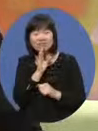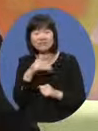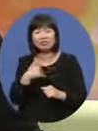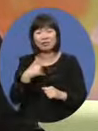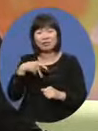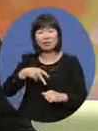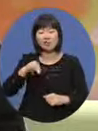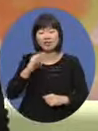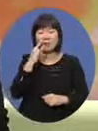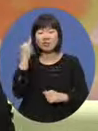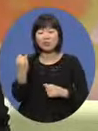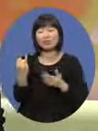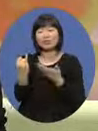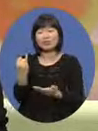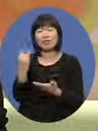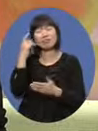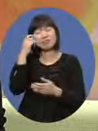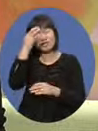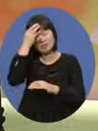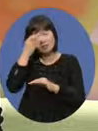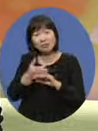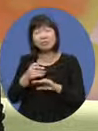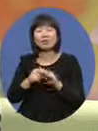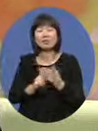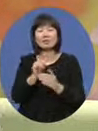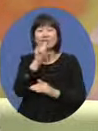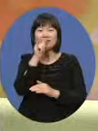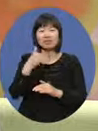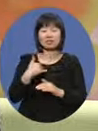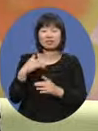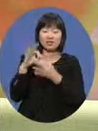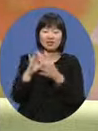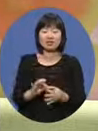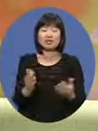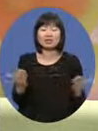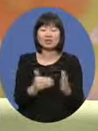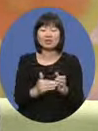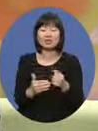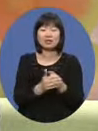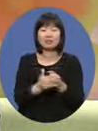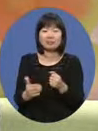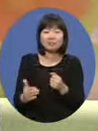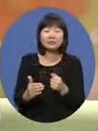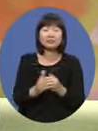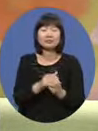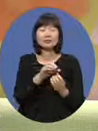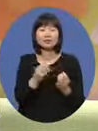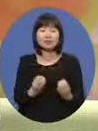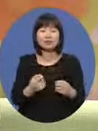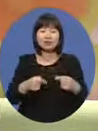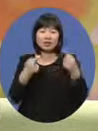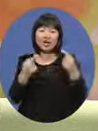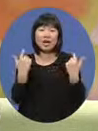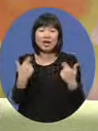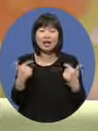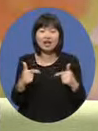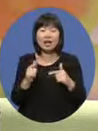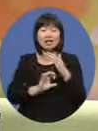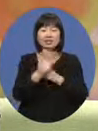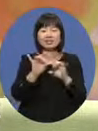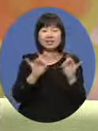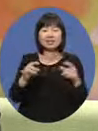저희 시어머니한테 좀 죄송해져요. 저는 이제 제가 계속 일을 했었기 때문에 그리고 설이고 추석이고 항상 생방송을 했었기 때문에